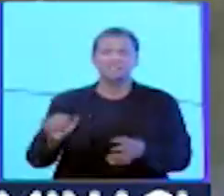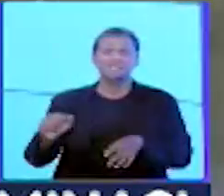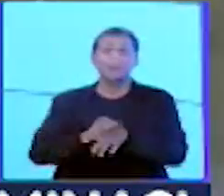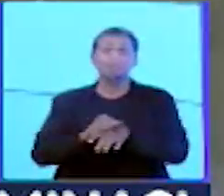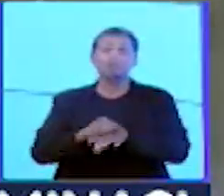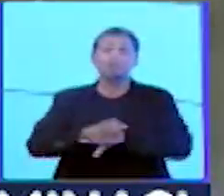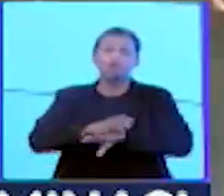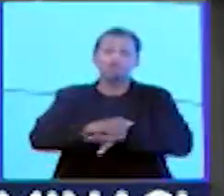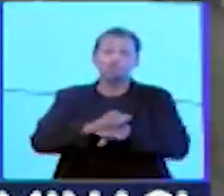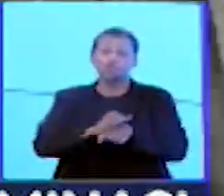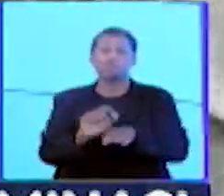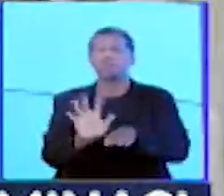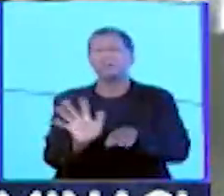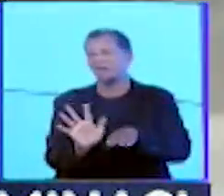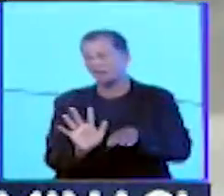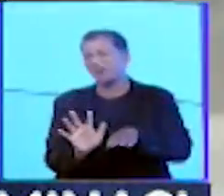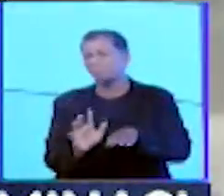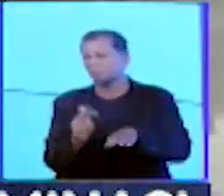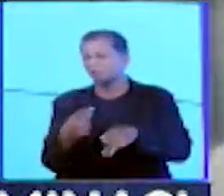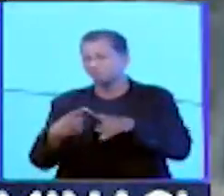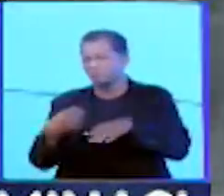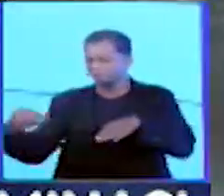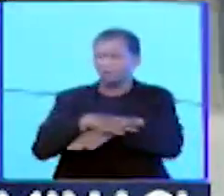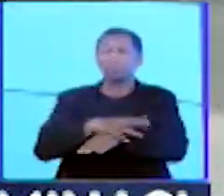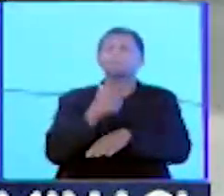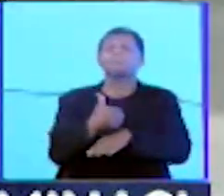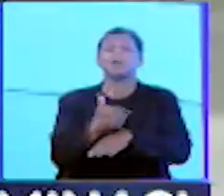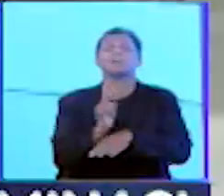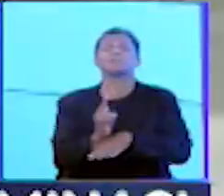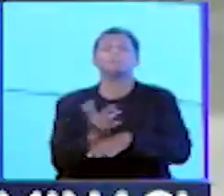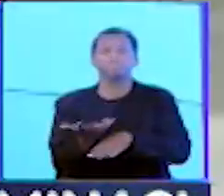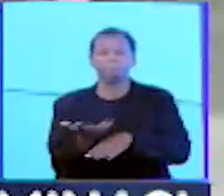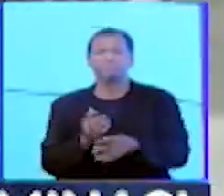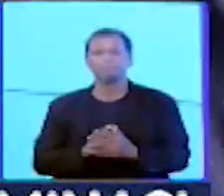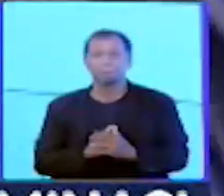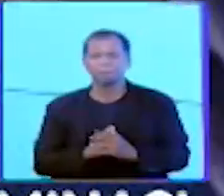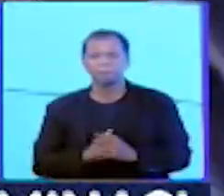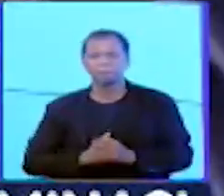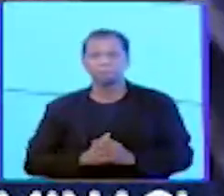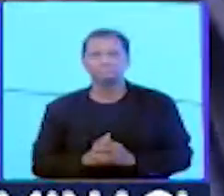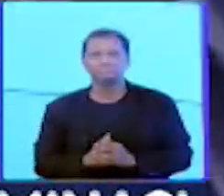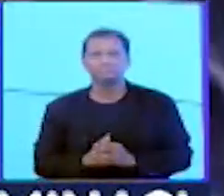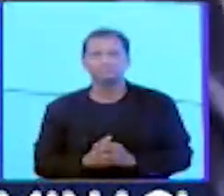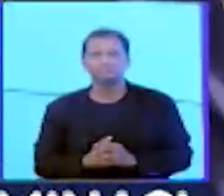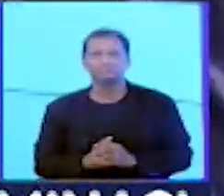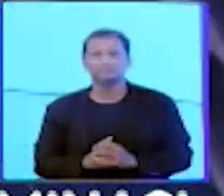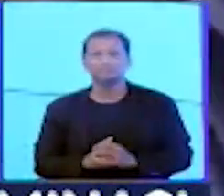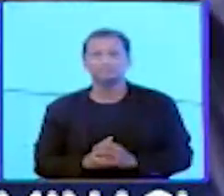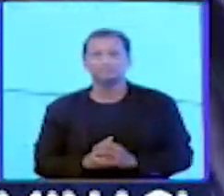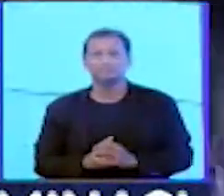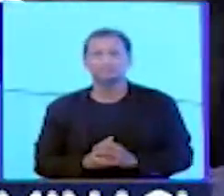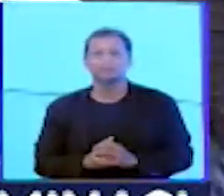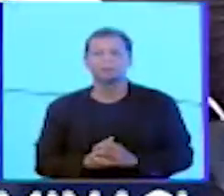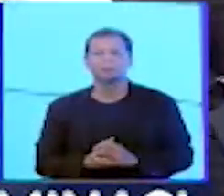kini akses kebersihan terutama wastafel portable mudah kita jumpai. Dengan sering mencuci tangan menggunakan sabun, kita bisa mencegah